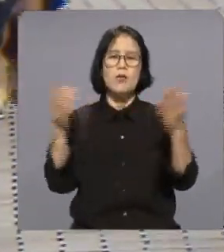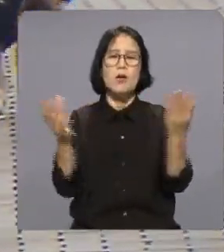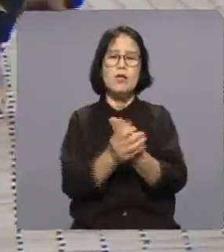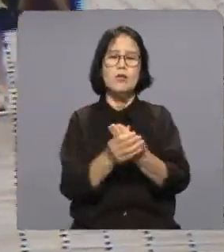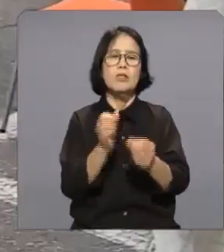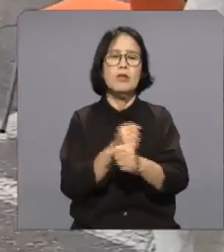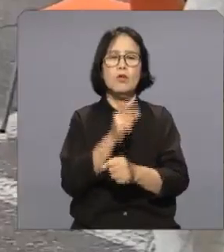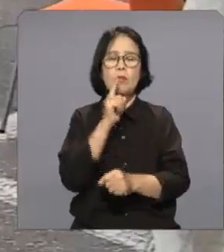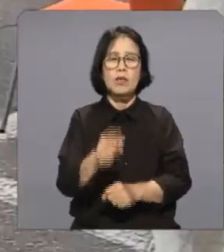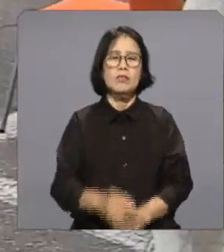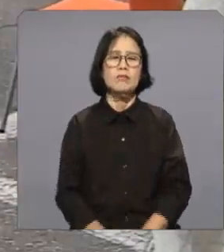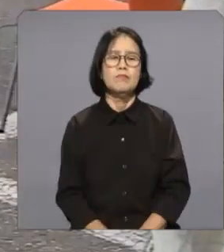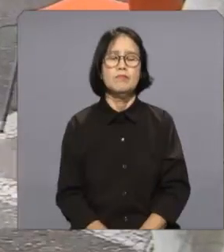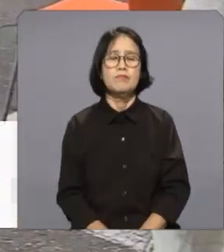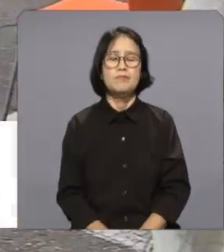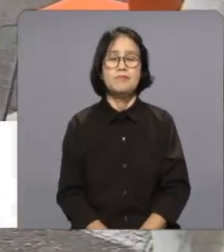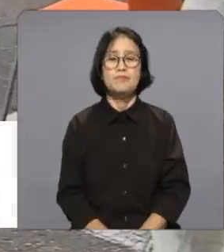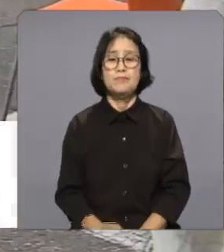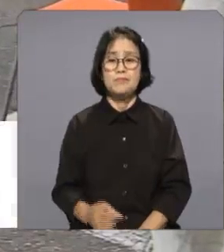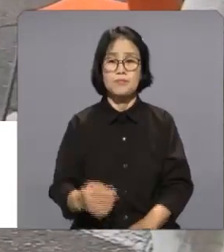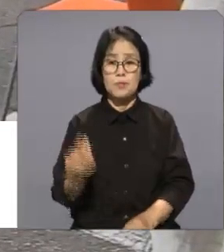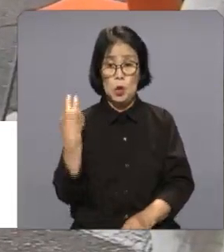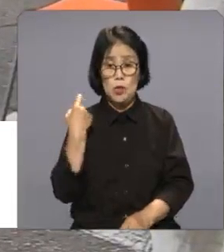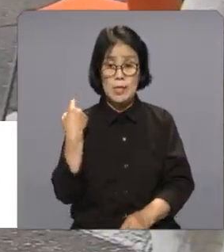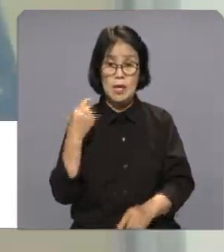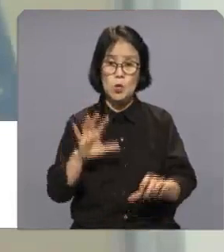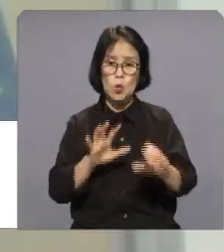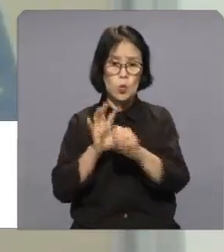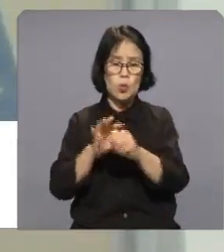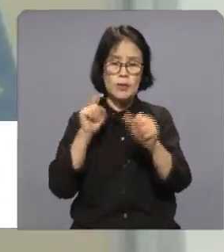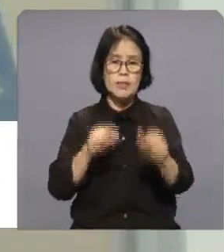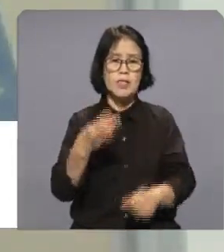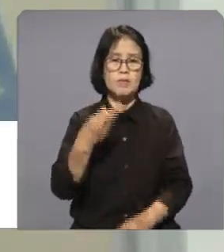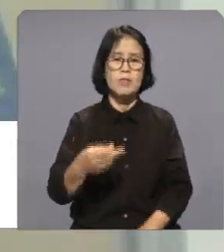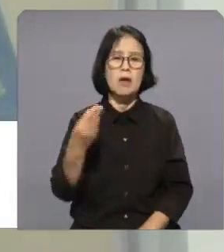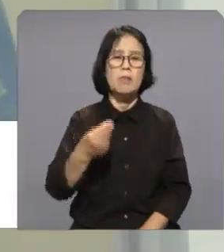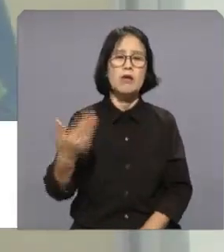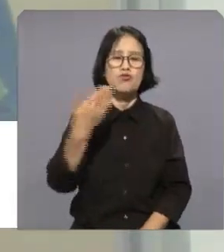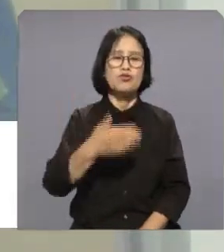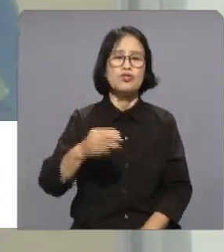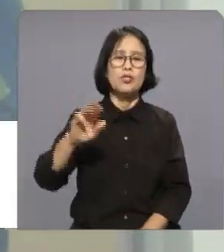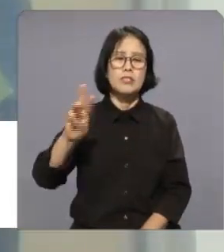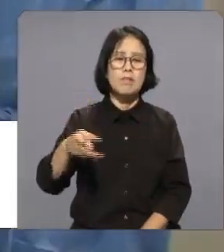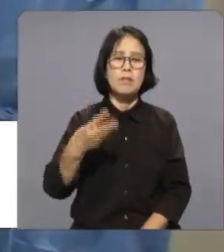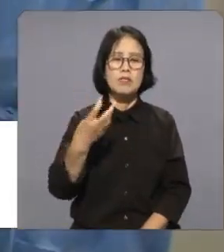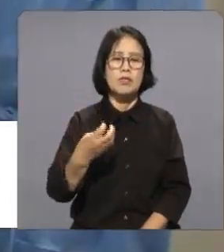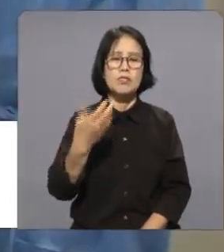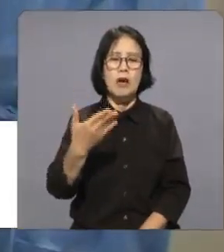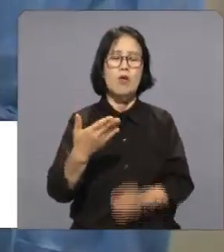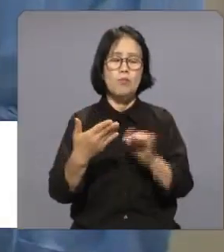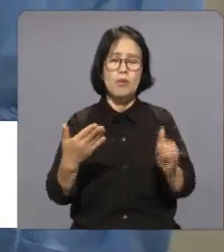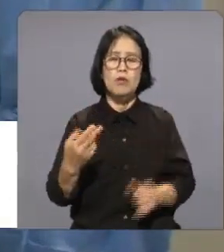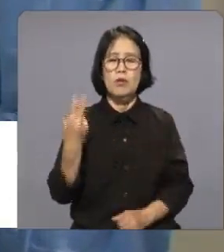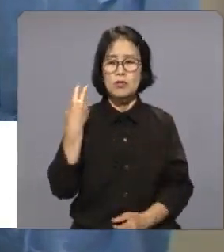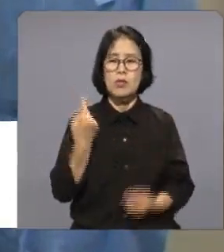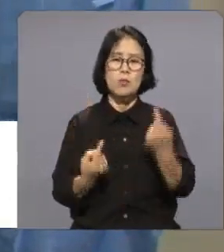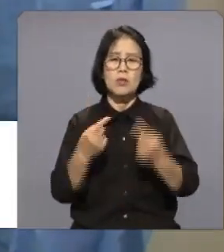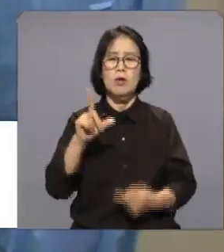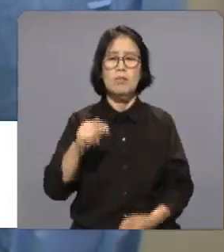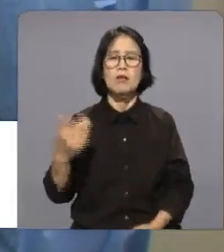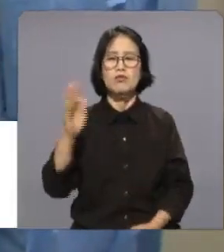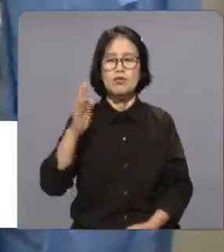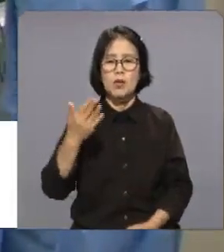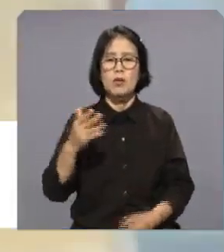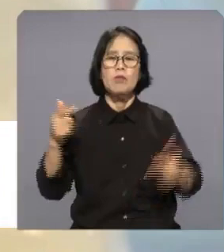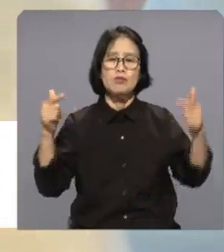했습니다. 오늘 코로나19 신규 확진자는 13만 9,339명입니다. 어제보다 1만 900여 명이